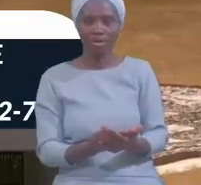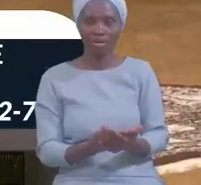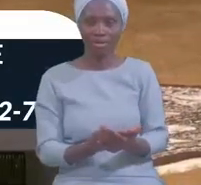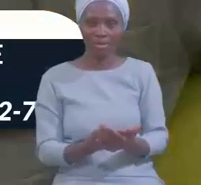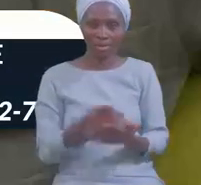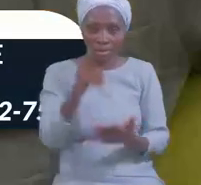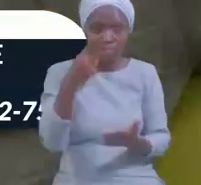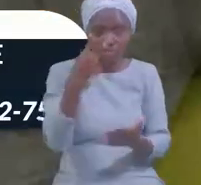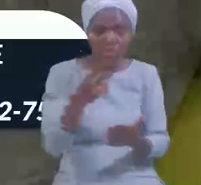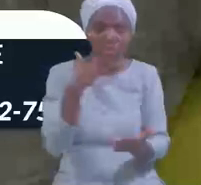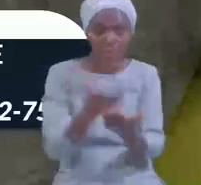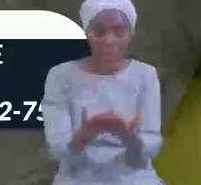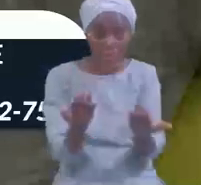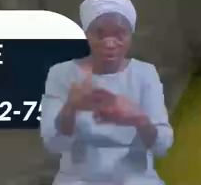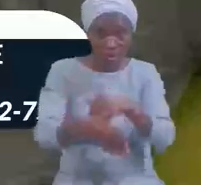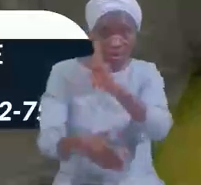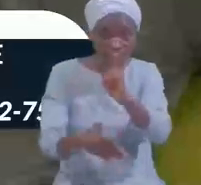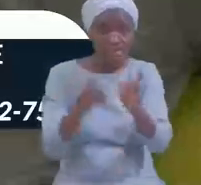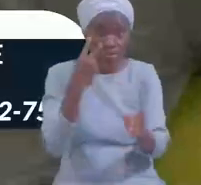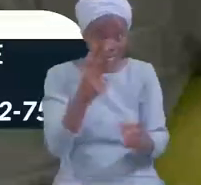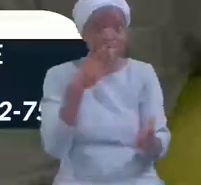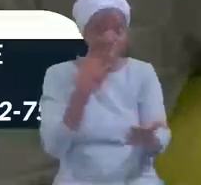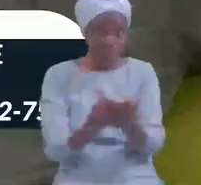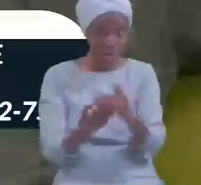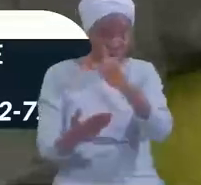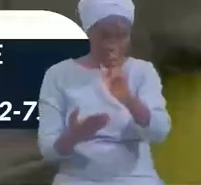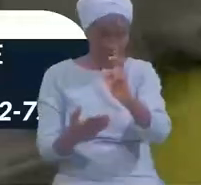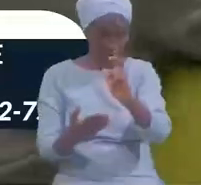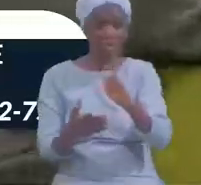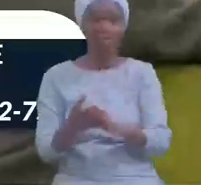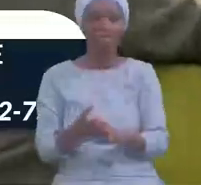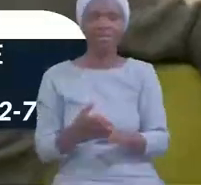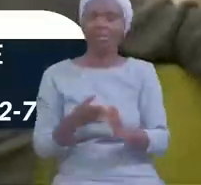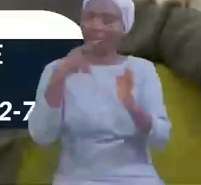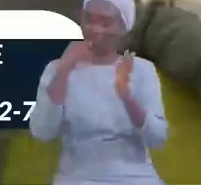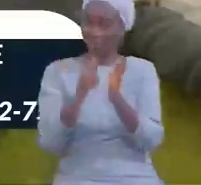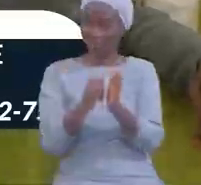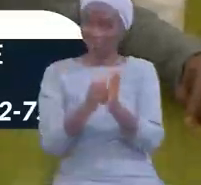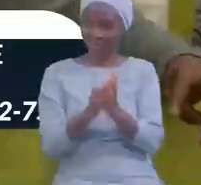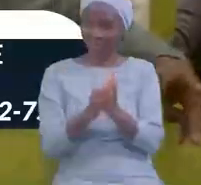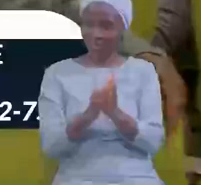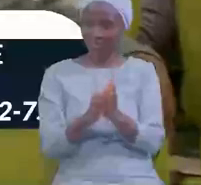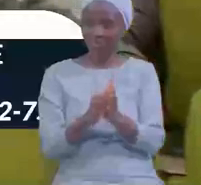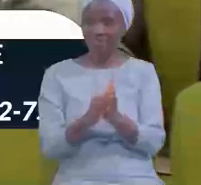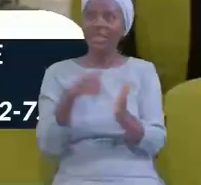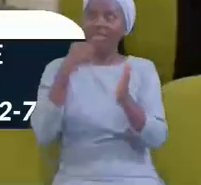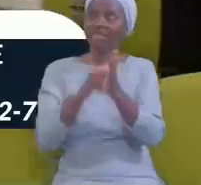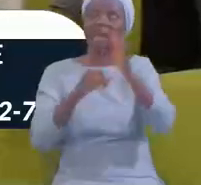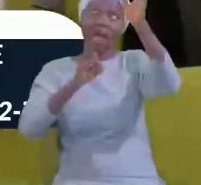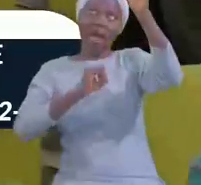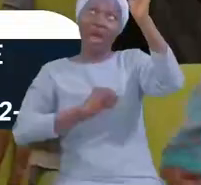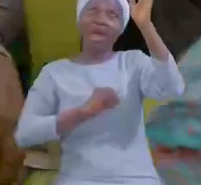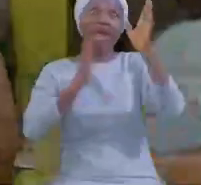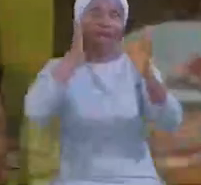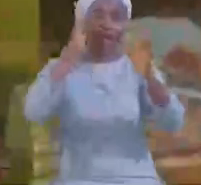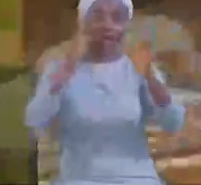soir? Et dit, car je veille sur ma parole